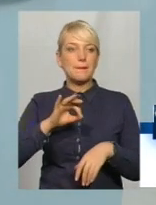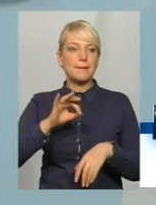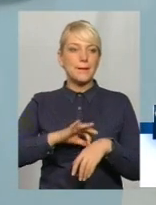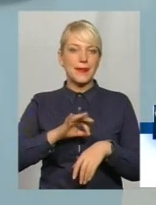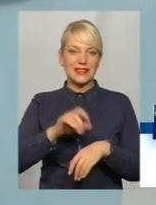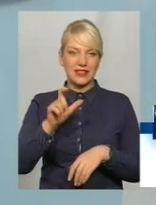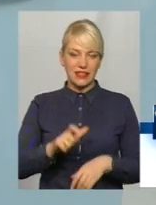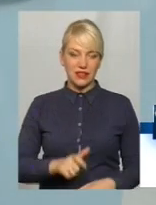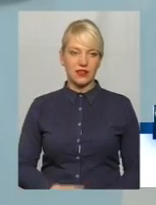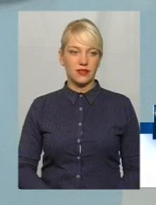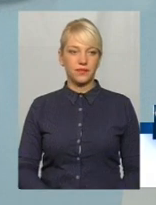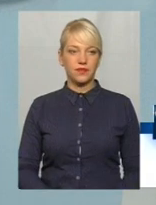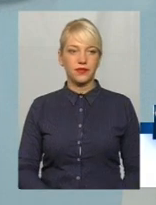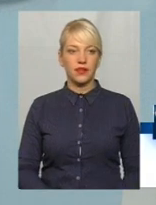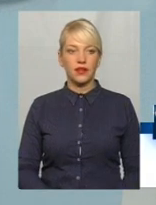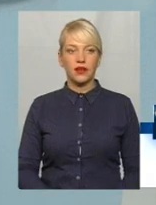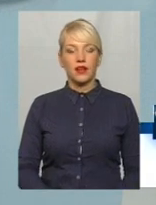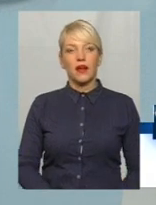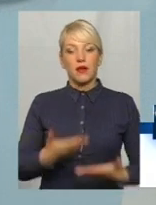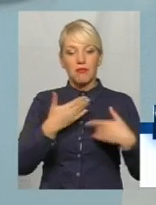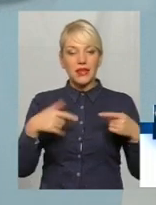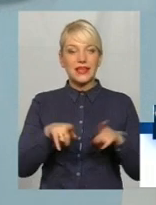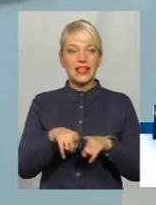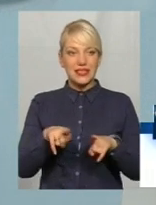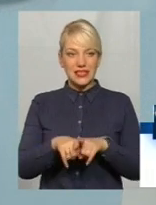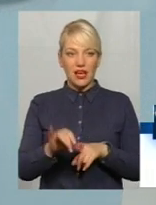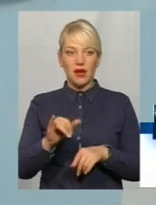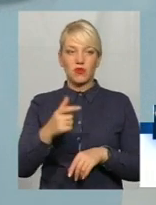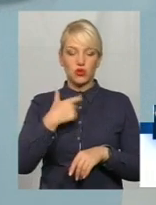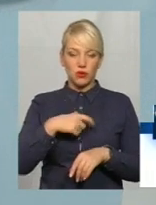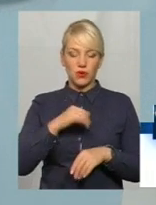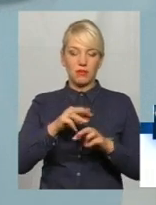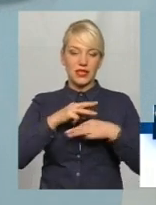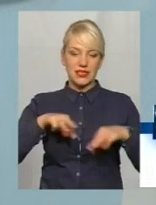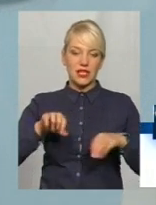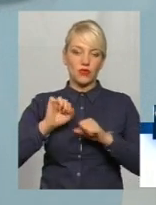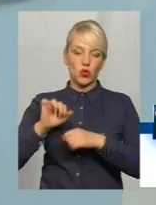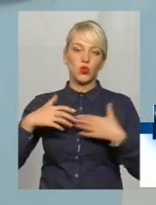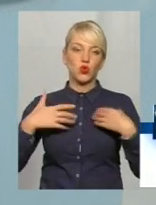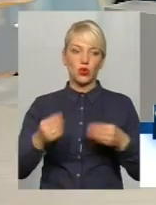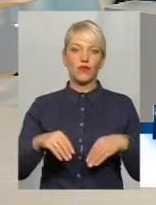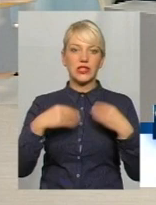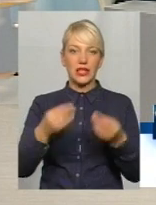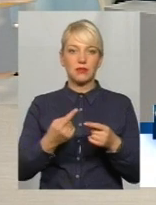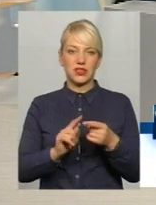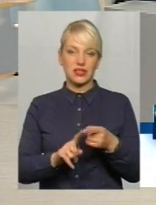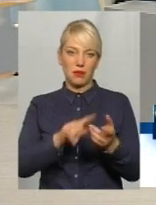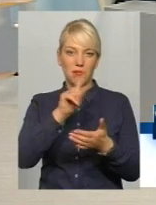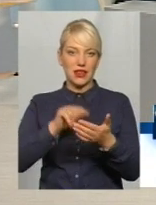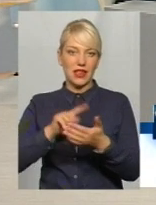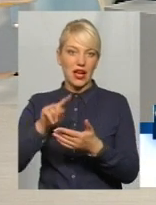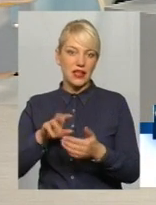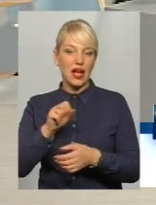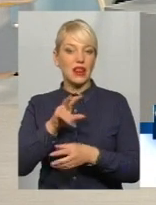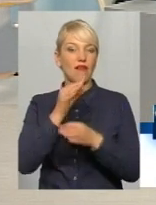Пані Ганно, я ще раз повторюю, що ми так само собі, Міністерство охорони здоров'я задаємо зазначені питання, але в